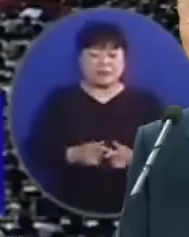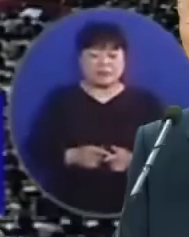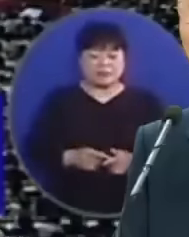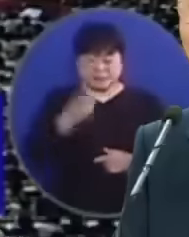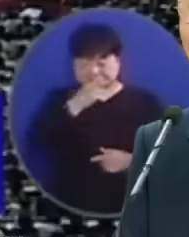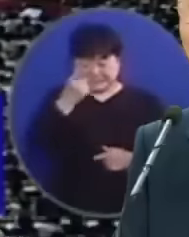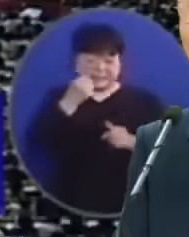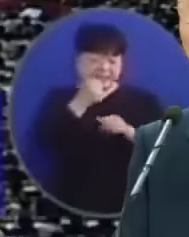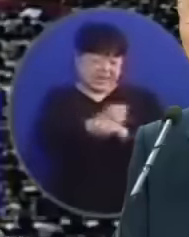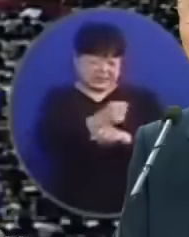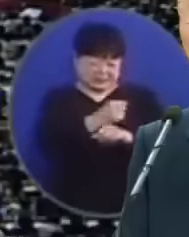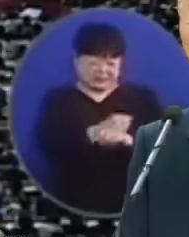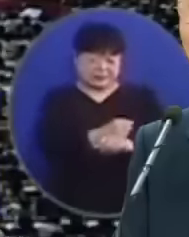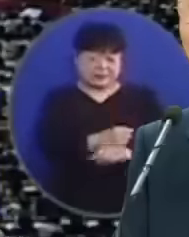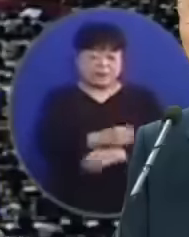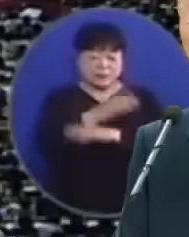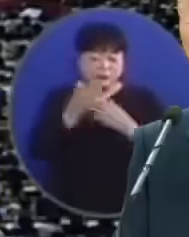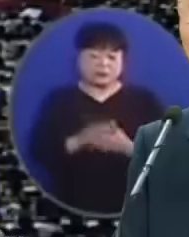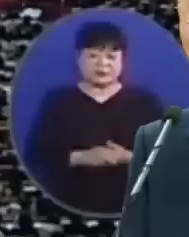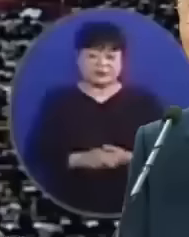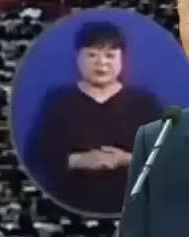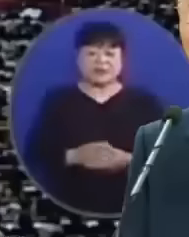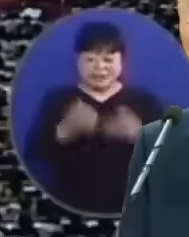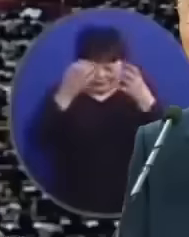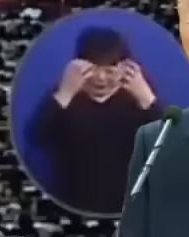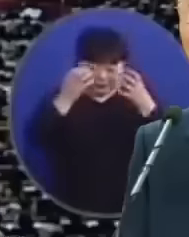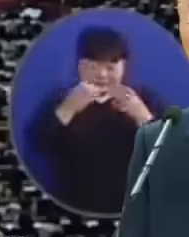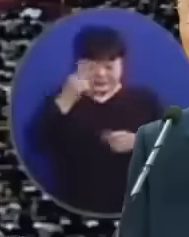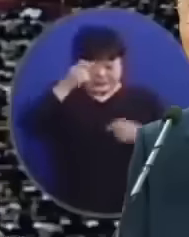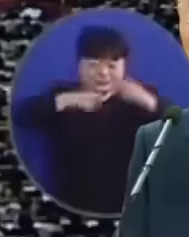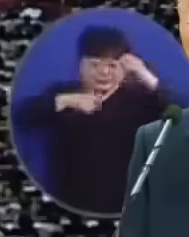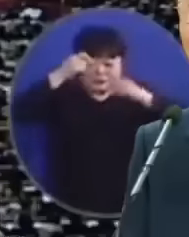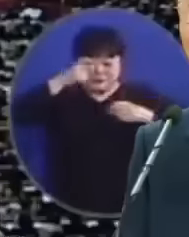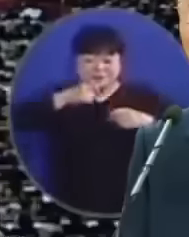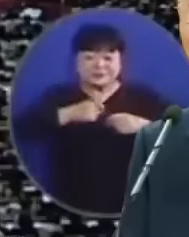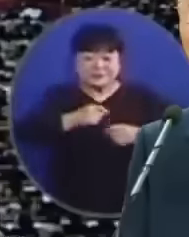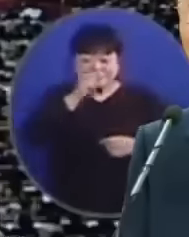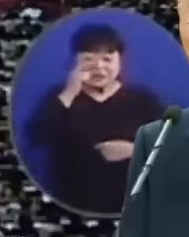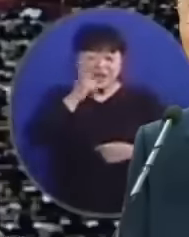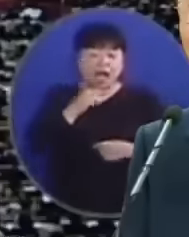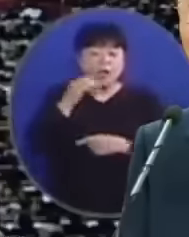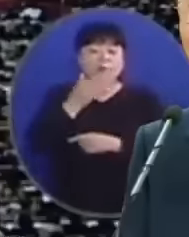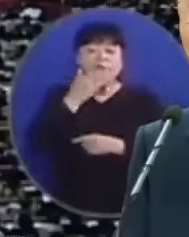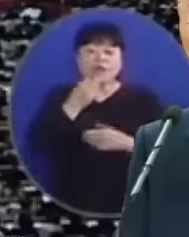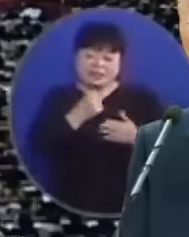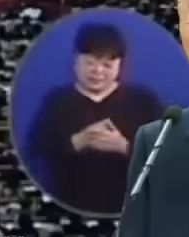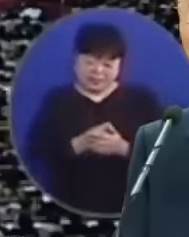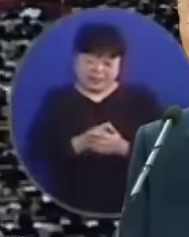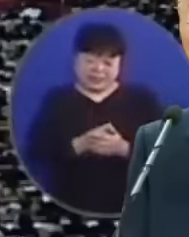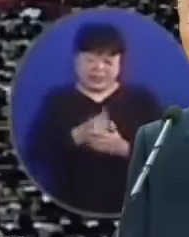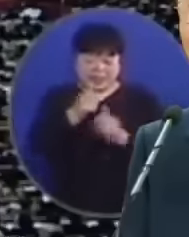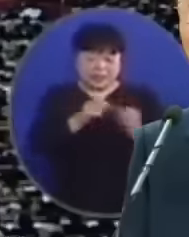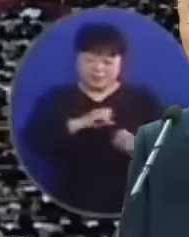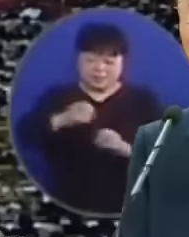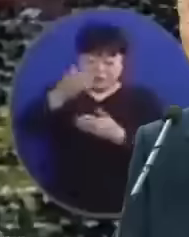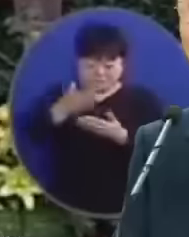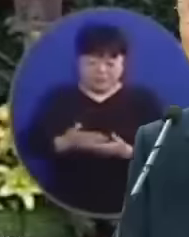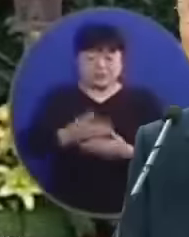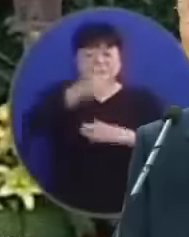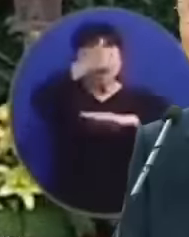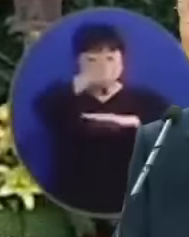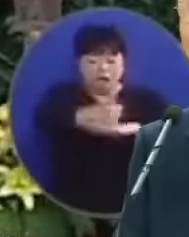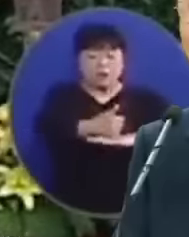하시니라. 모든 오늘날 우리가 당하는 비극과 슬픔은 선악과를 따먹고 하나님을 버린 결과로